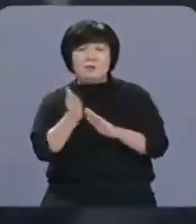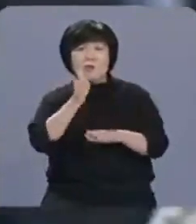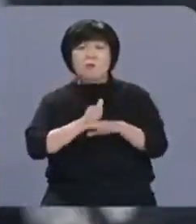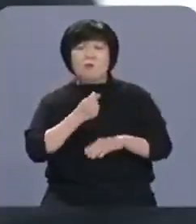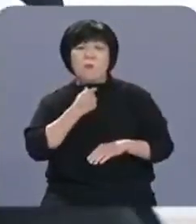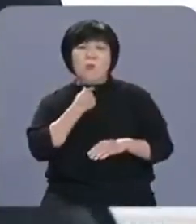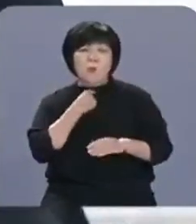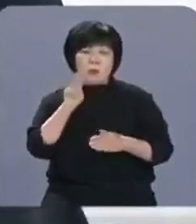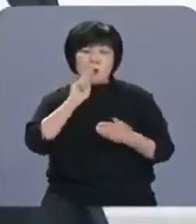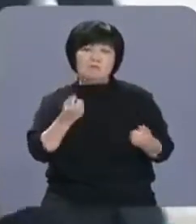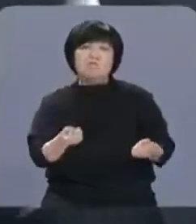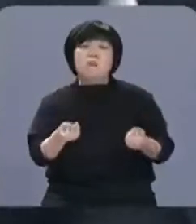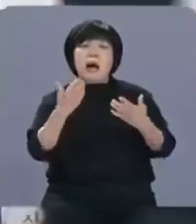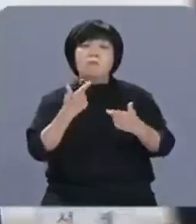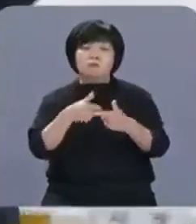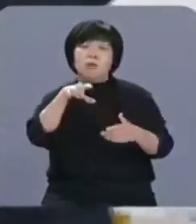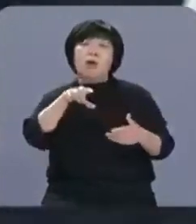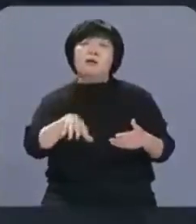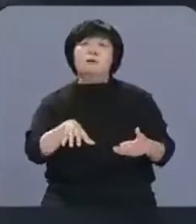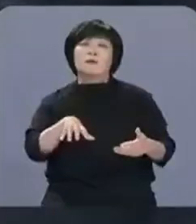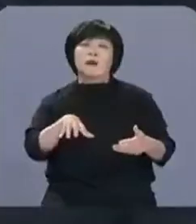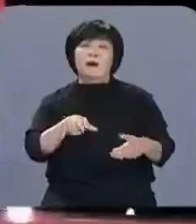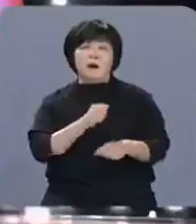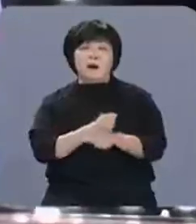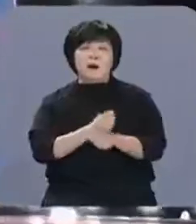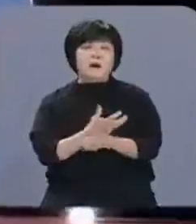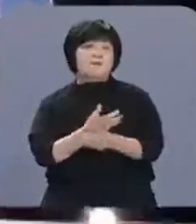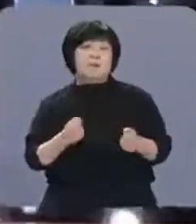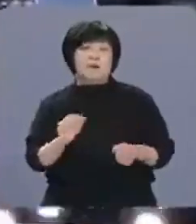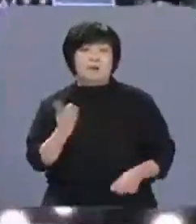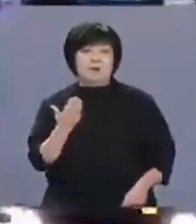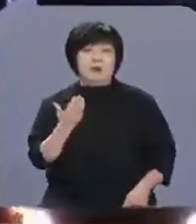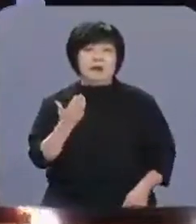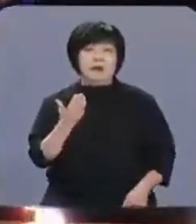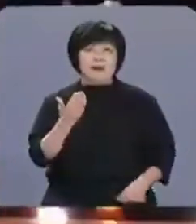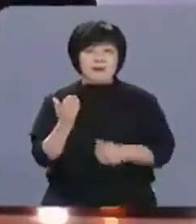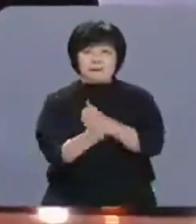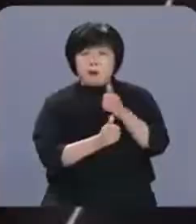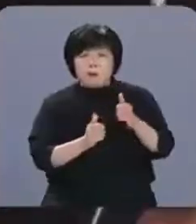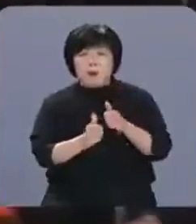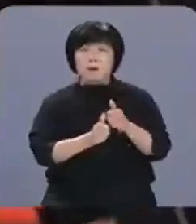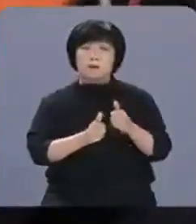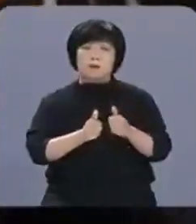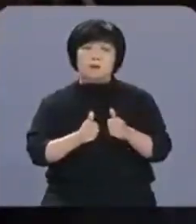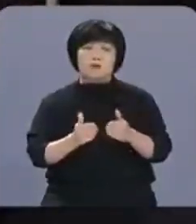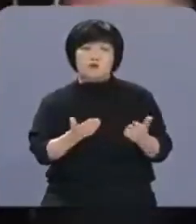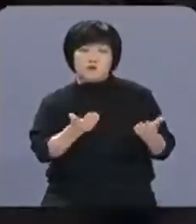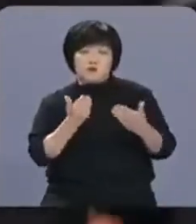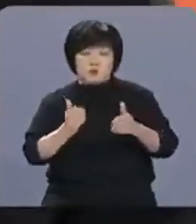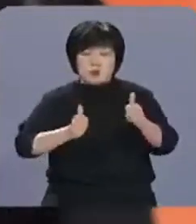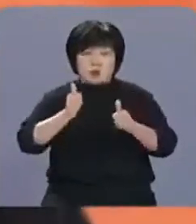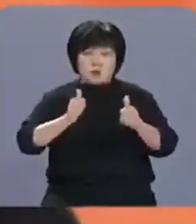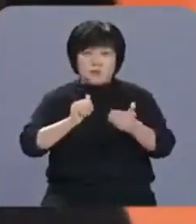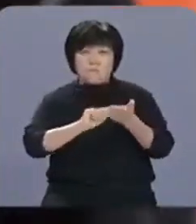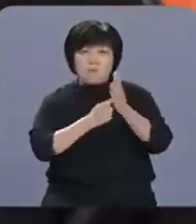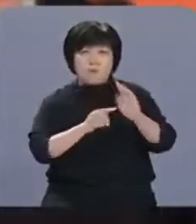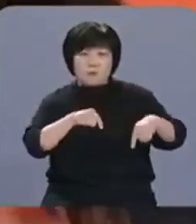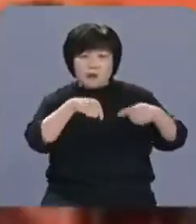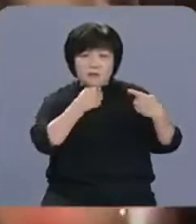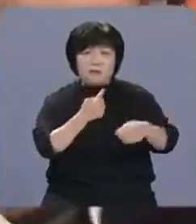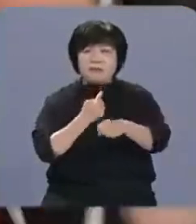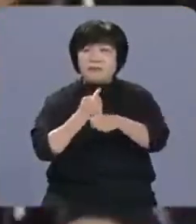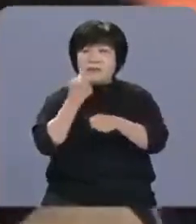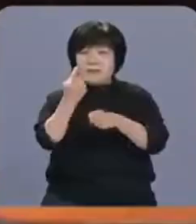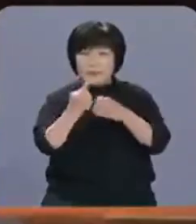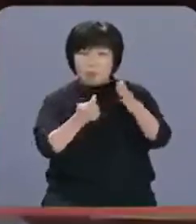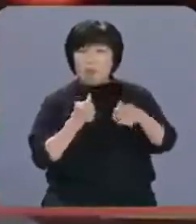기원하는 콘서트를 부산에서 열기로 협약했습니다. 또 멤버들이 남은 유치 경쟁 발표에도 참여하고 내년에 열리는